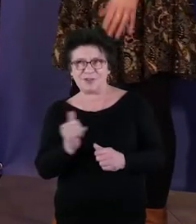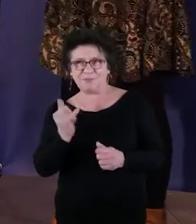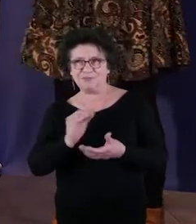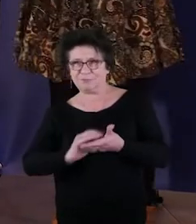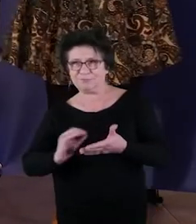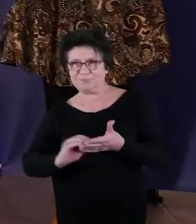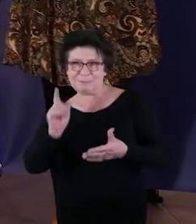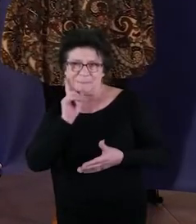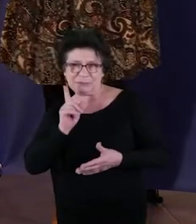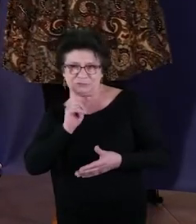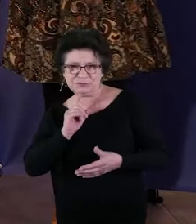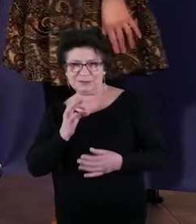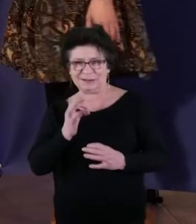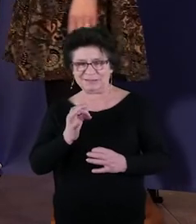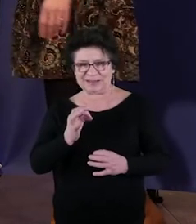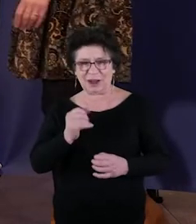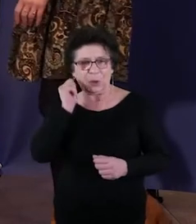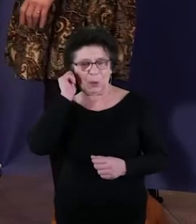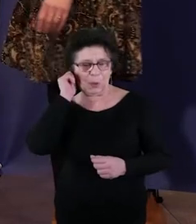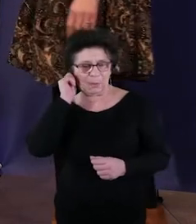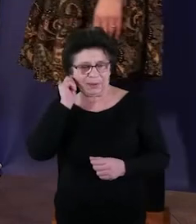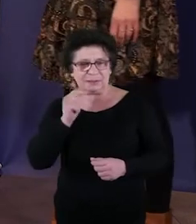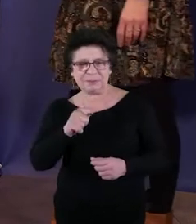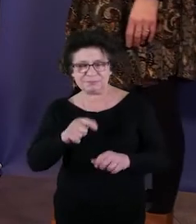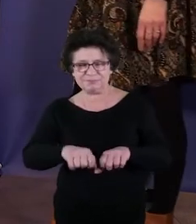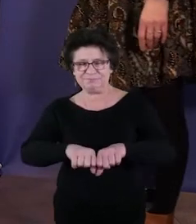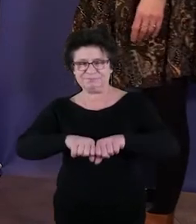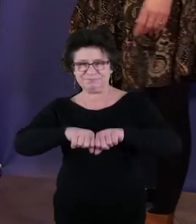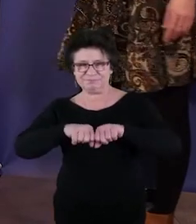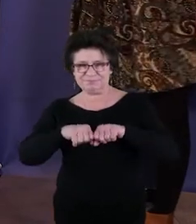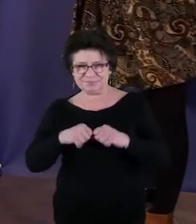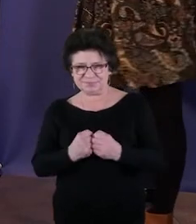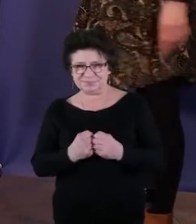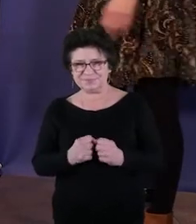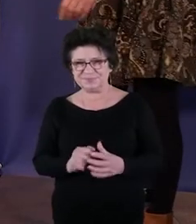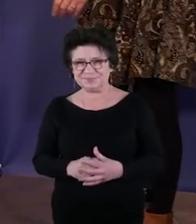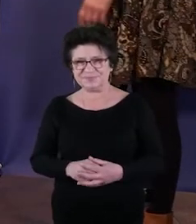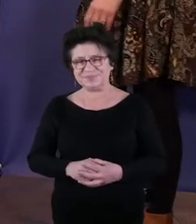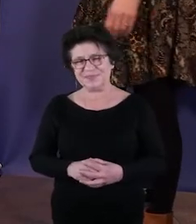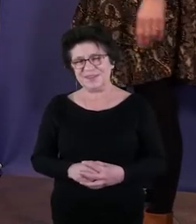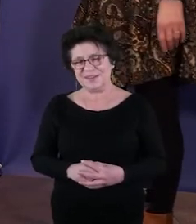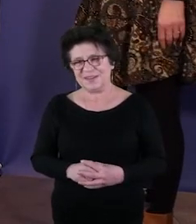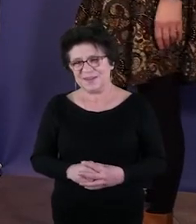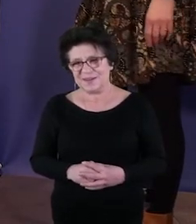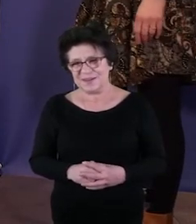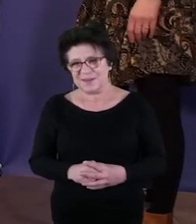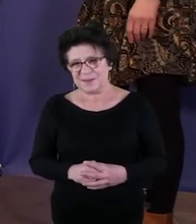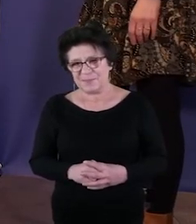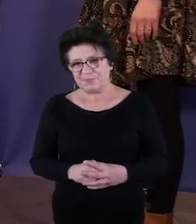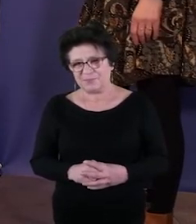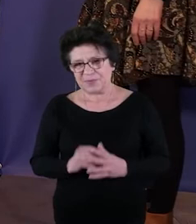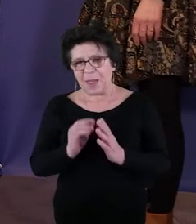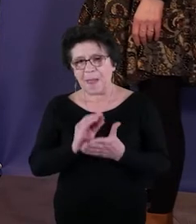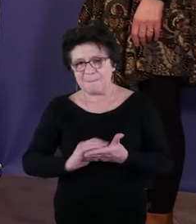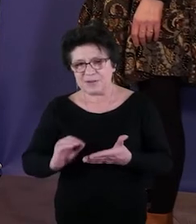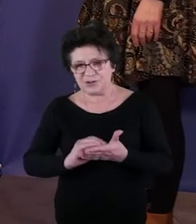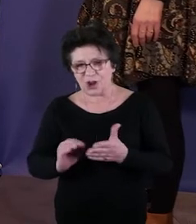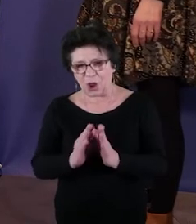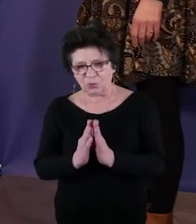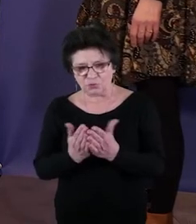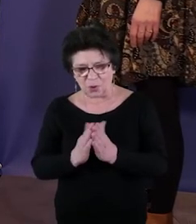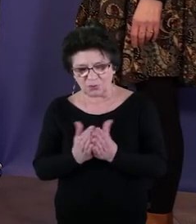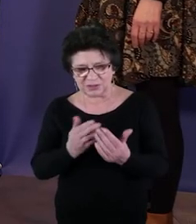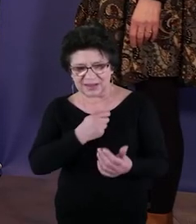bo teraz to wiem że kolejne kobiety zdobywały Laury jak najbardziej w tej dziedzinie bo prawie tylko że wielki